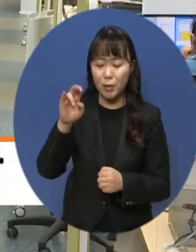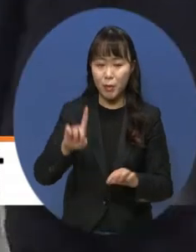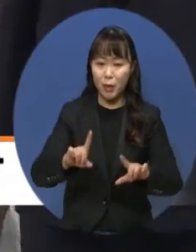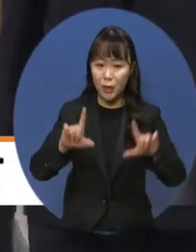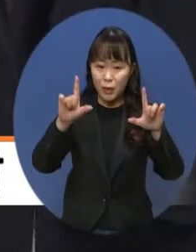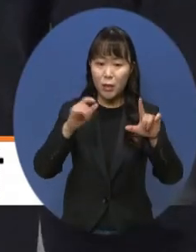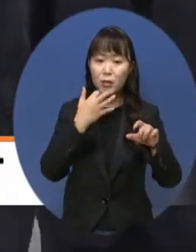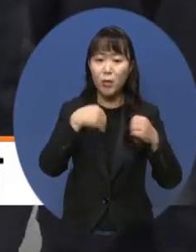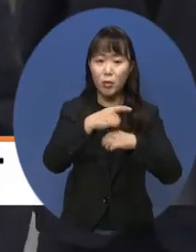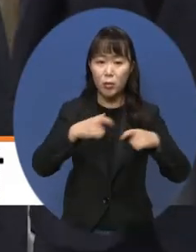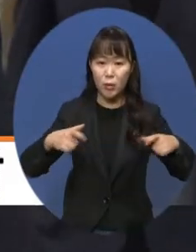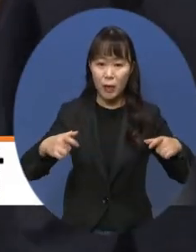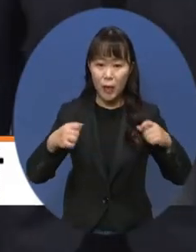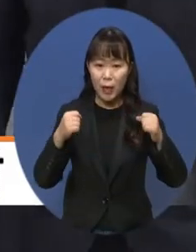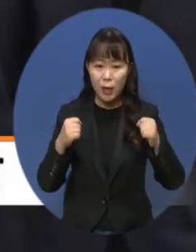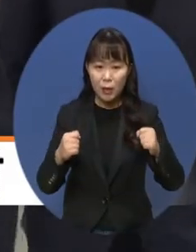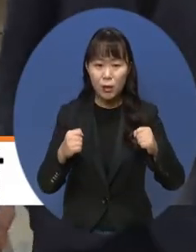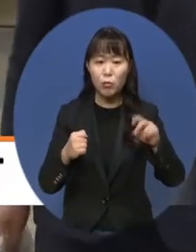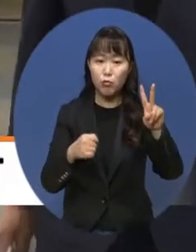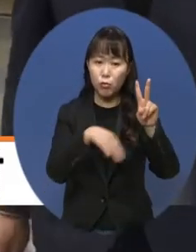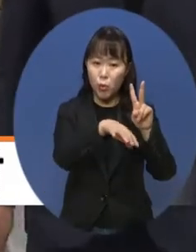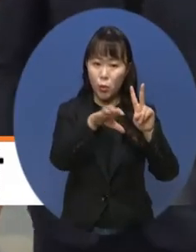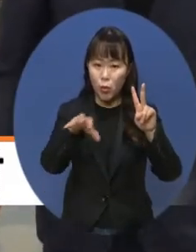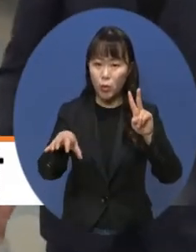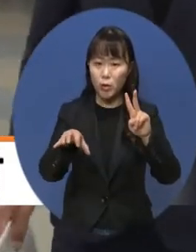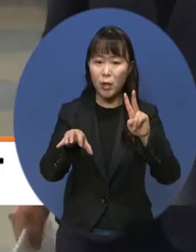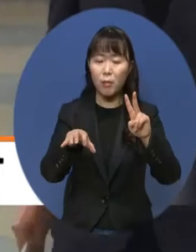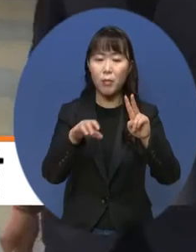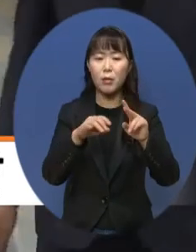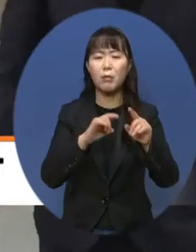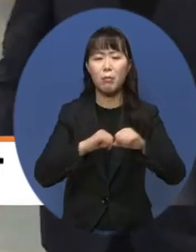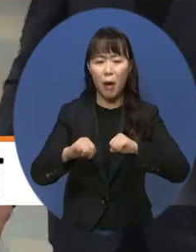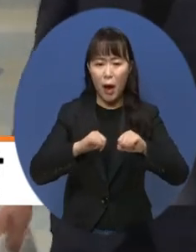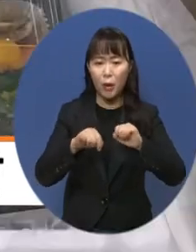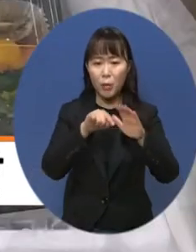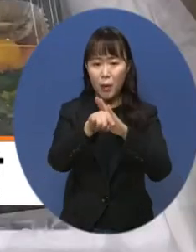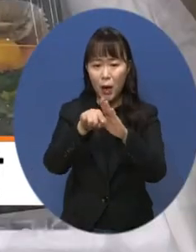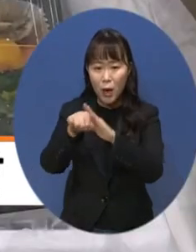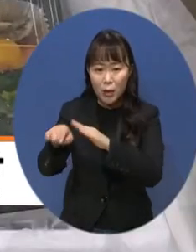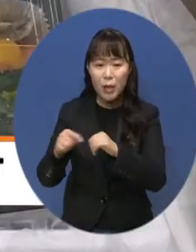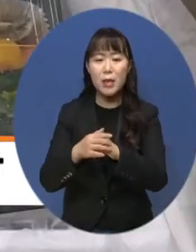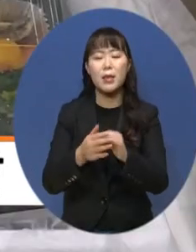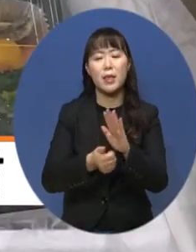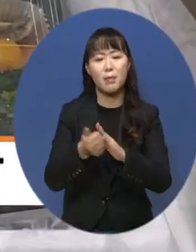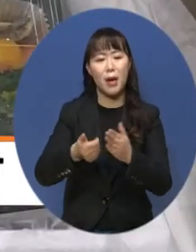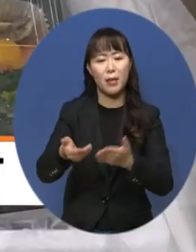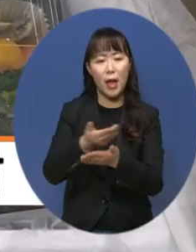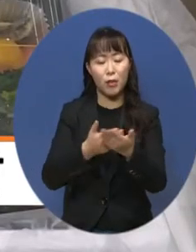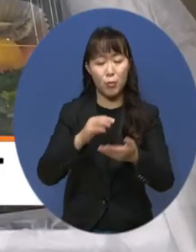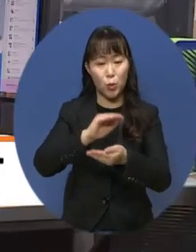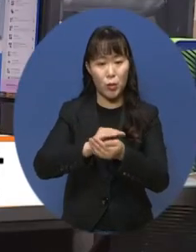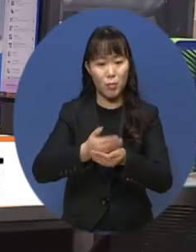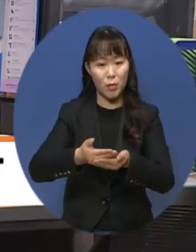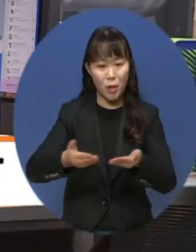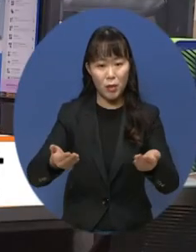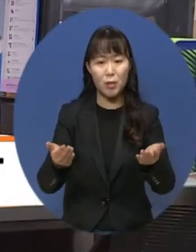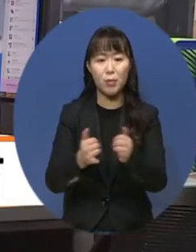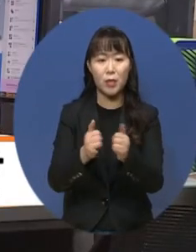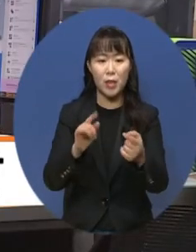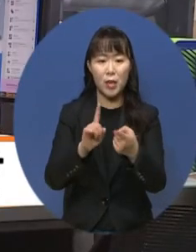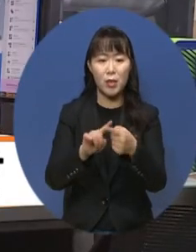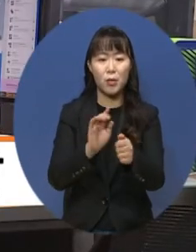21일 수도권에 소재한 두 곳의 코로나19 대응 상황실을 찾아 희망 나눔 도시락을 전달하고